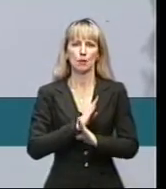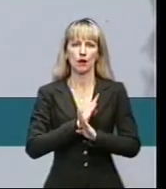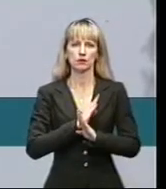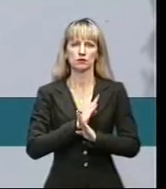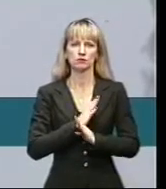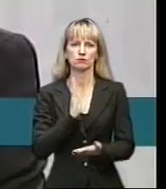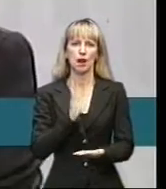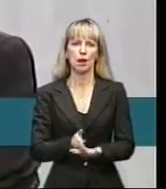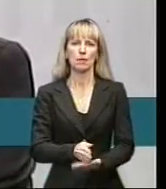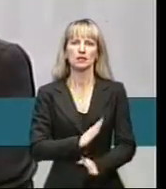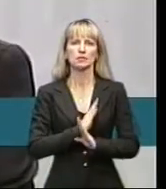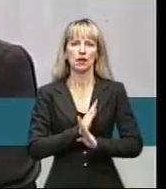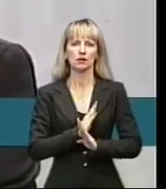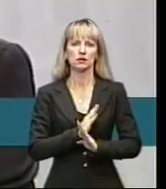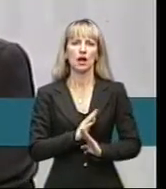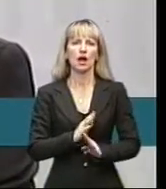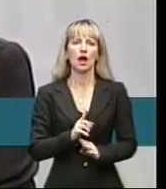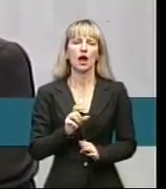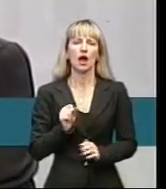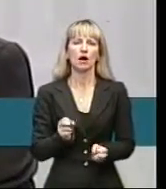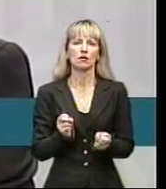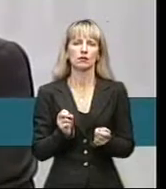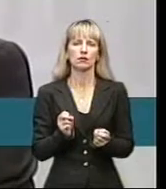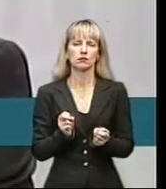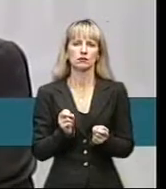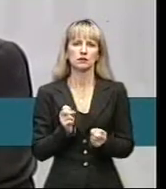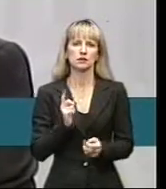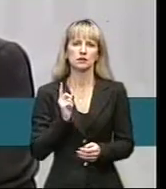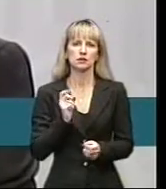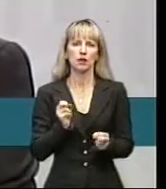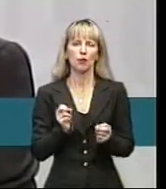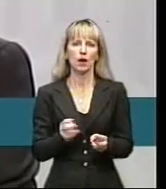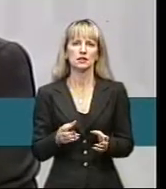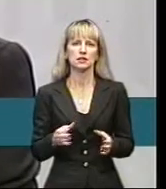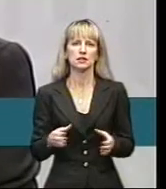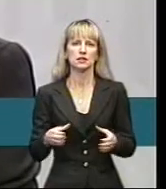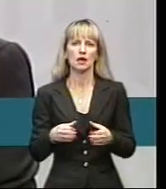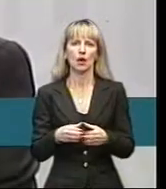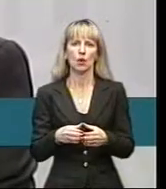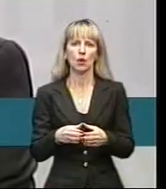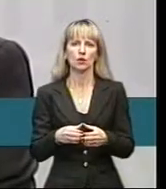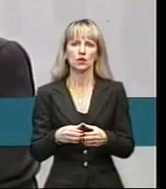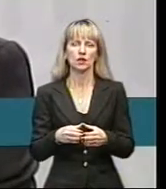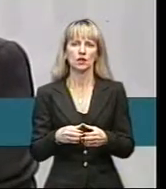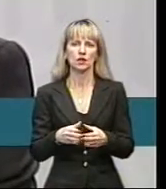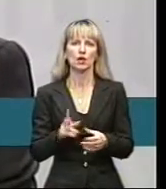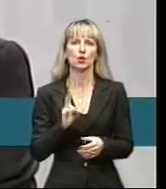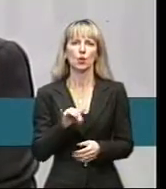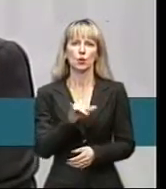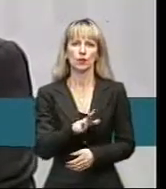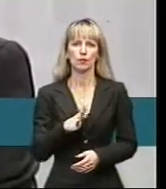пряма смерть. Загороджувальні загони, які стояли навколо цих господарств, хто в них був?